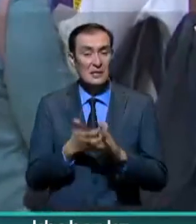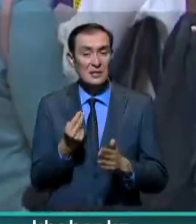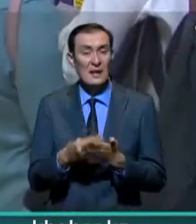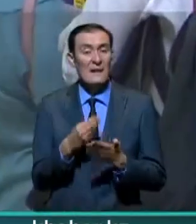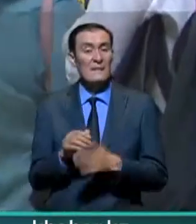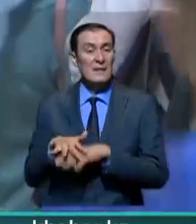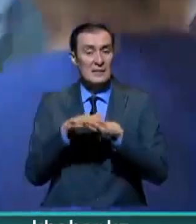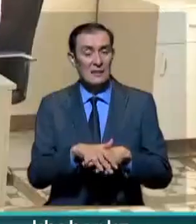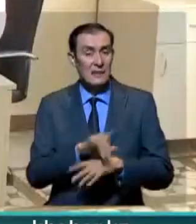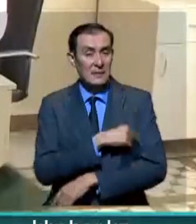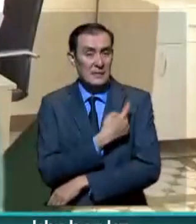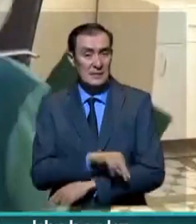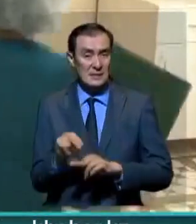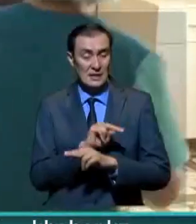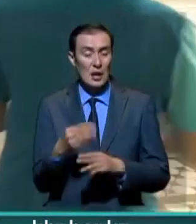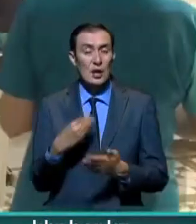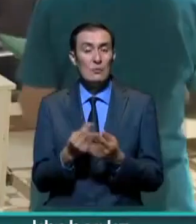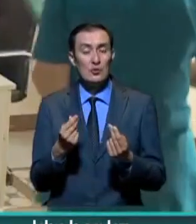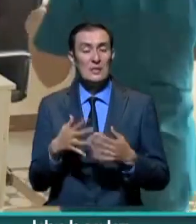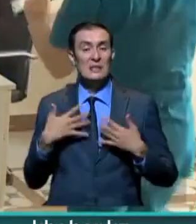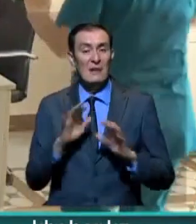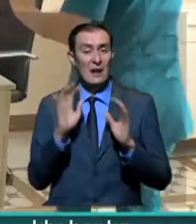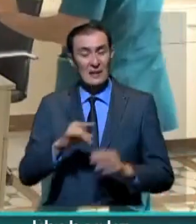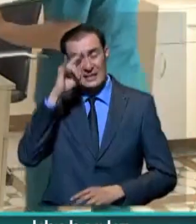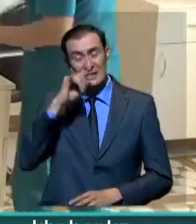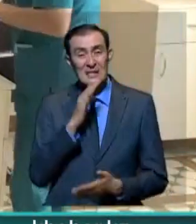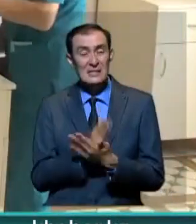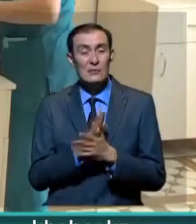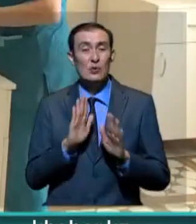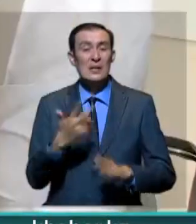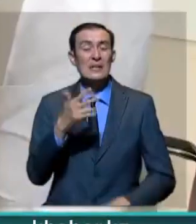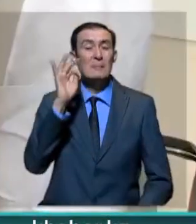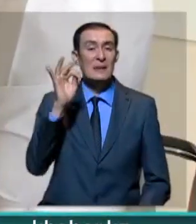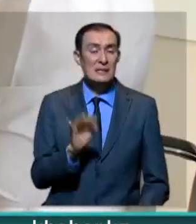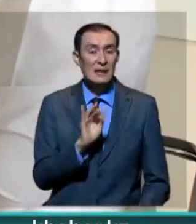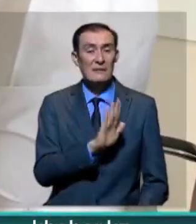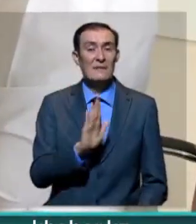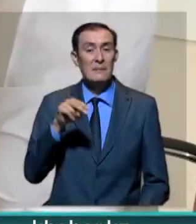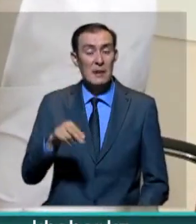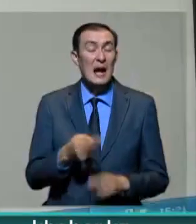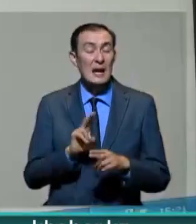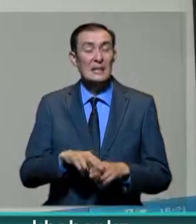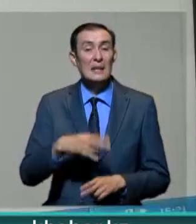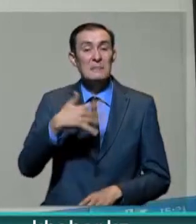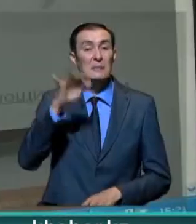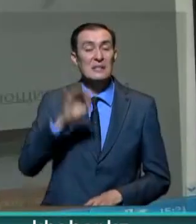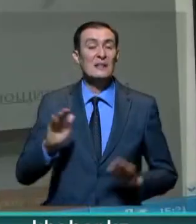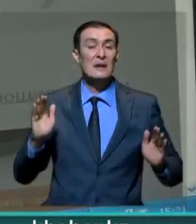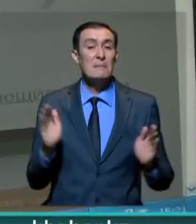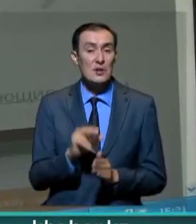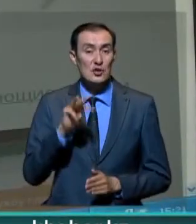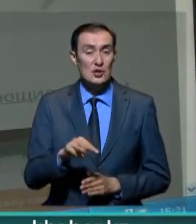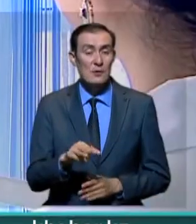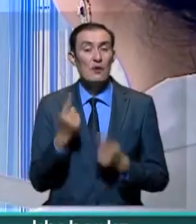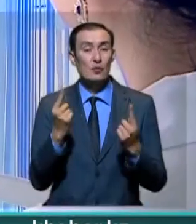финансирование отрасли бюджет страхов здравоохранения казахстана составляет всего 3 процента от ввп это на 50 процентов ниже чем